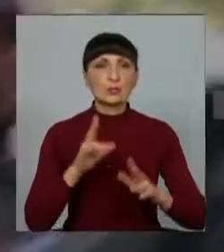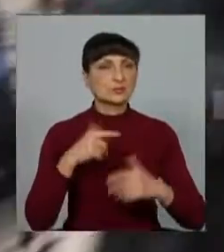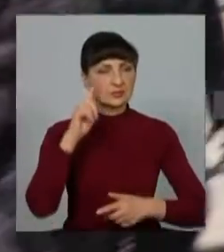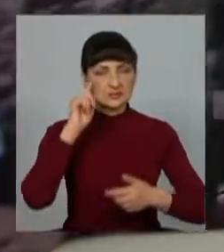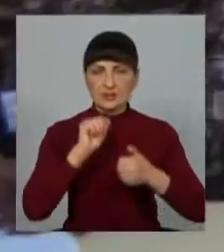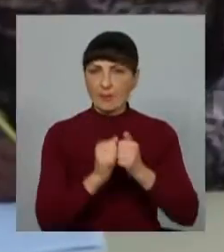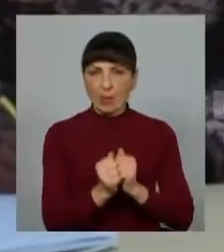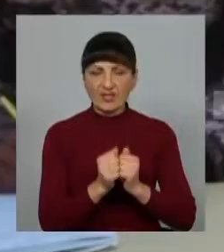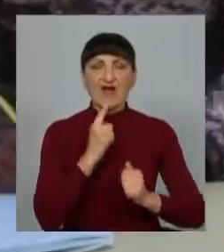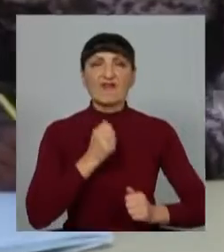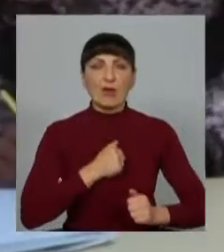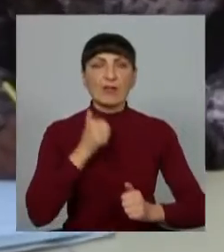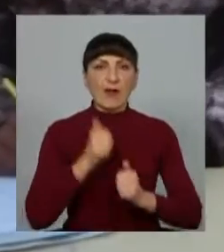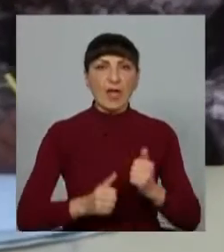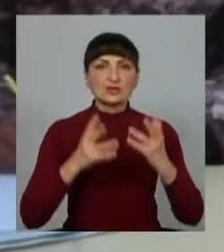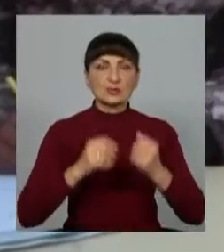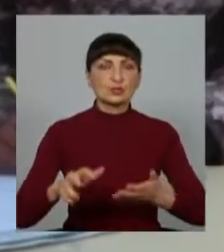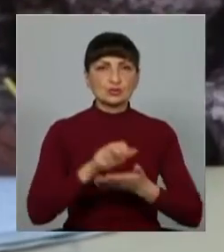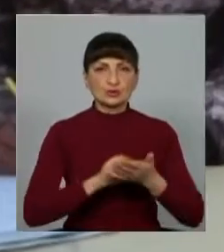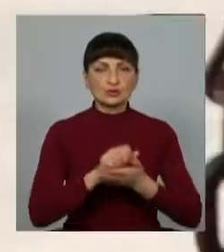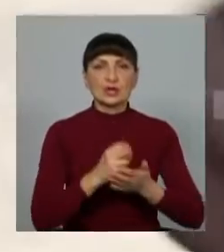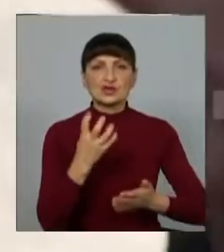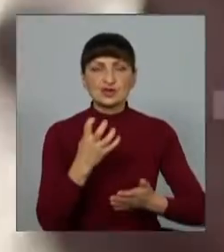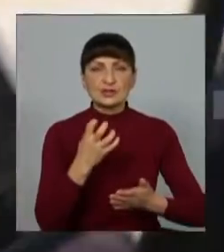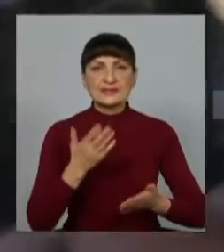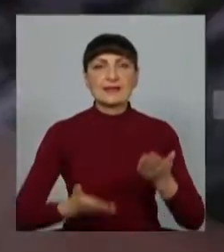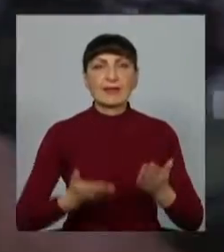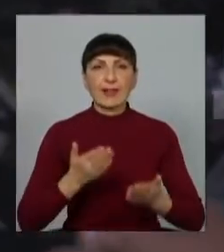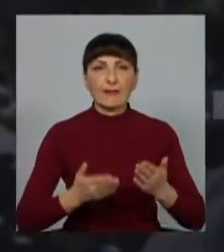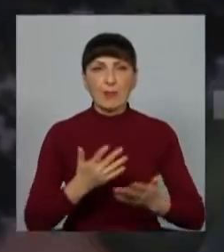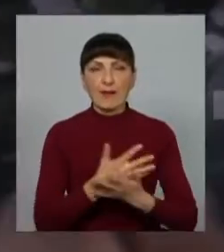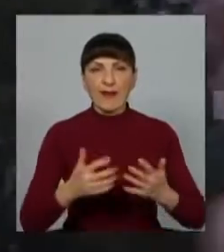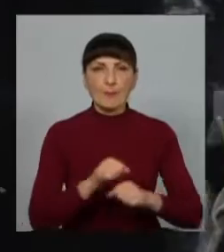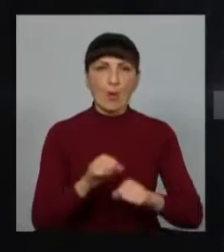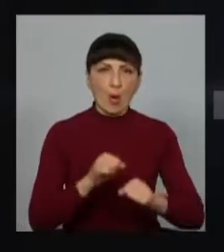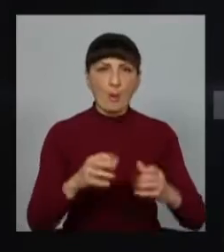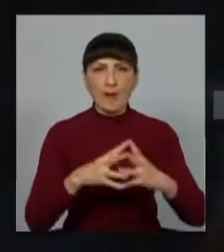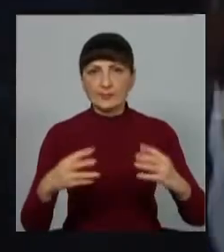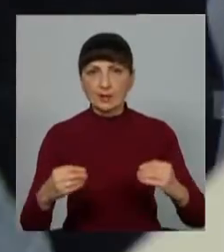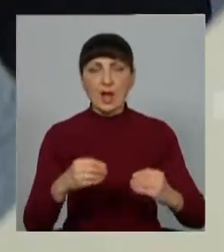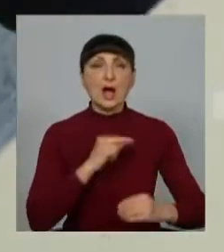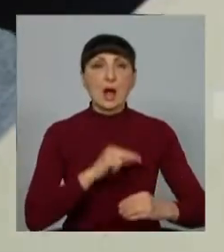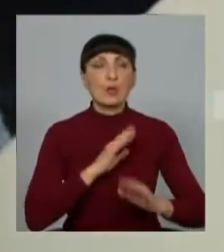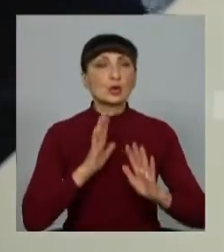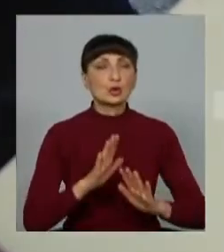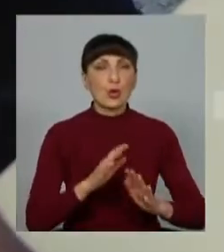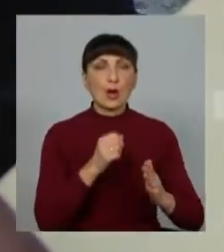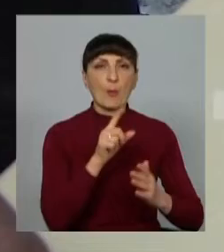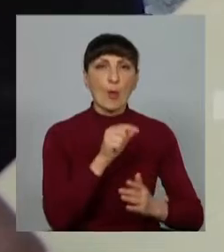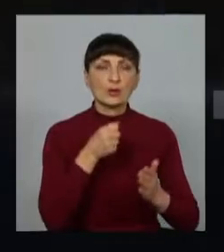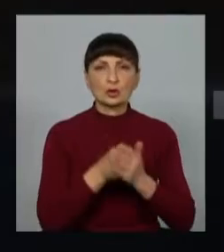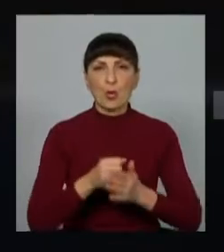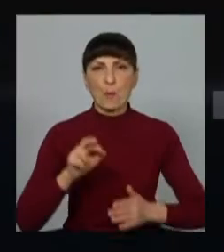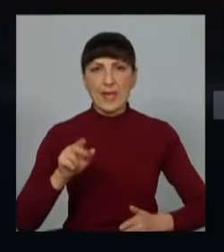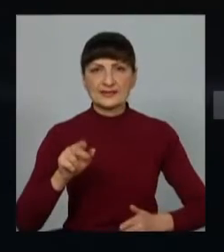быть запоминающимся. Военные ежедневно будут уничтожать по 400 килограмм боеприпасов. Добавим, что работы будут проводиться только в будние дни по